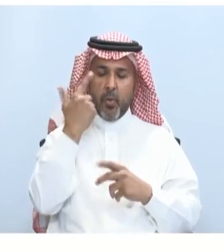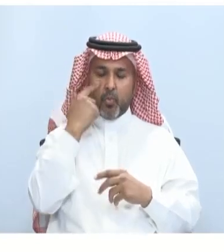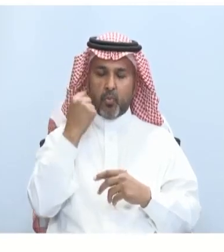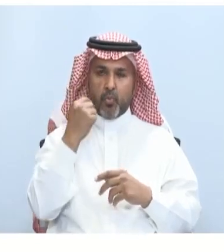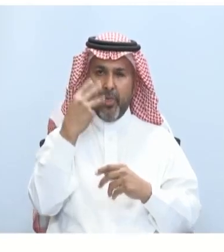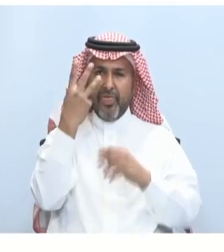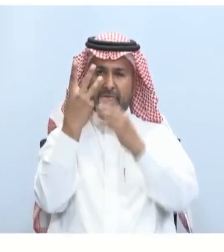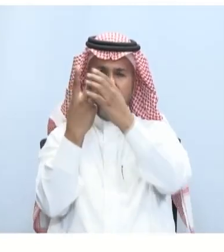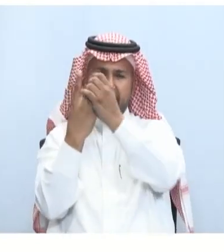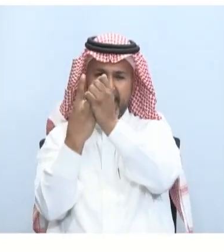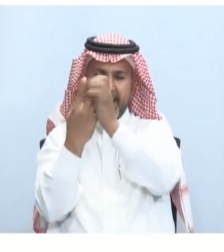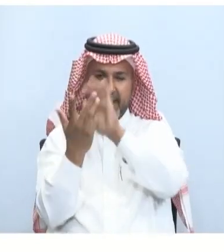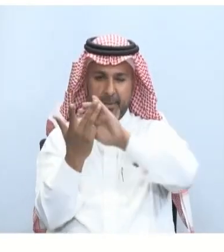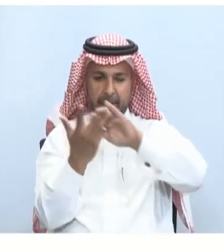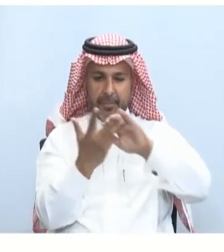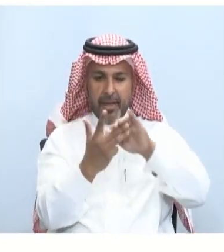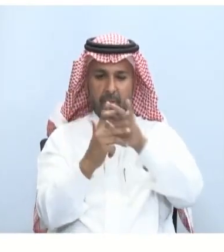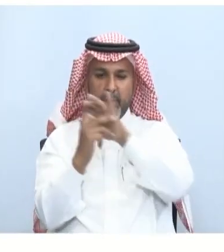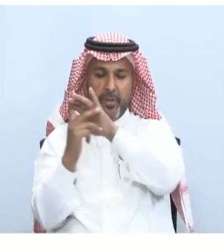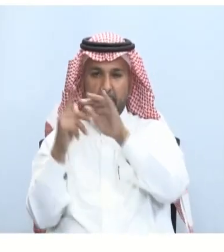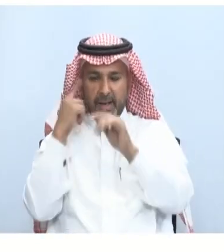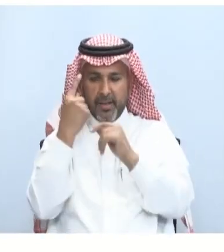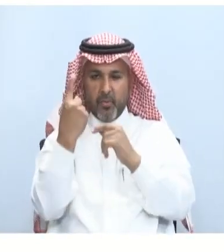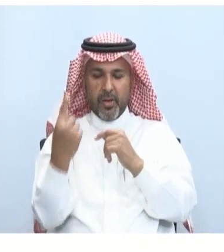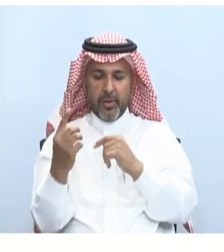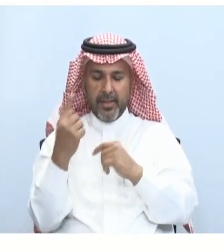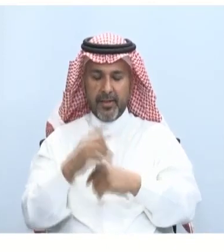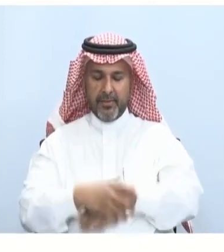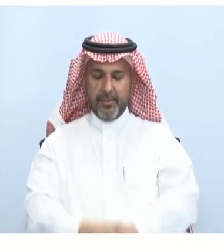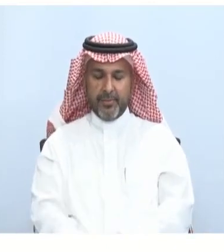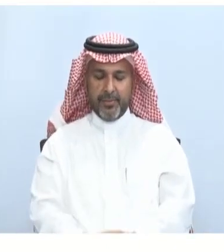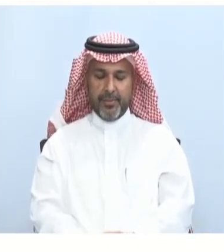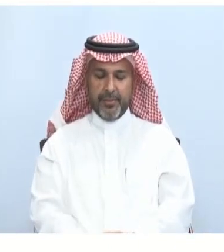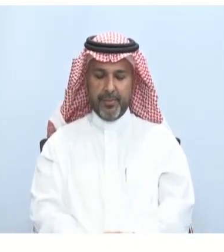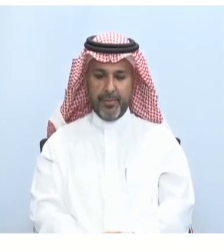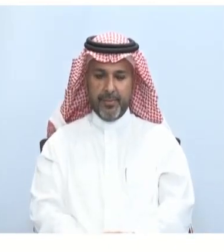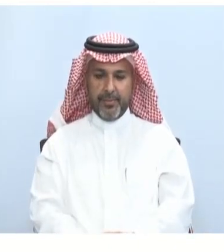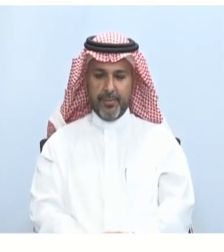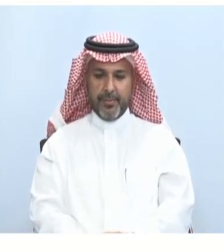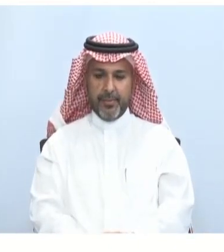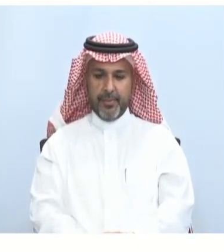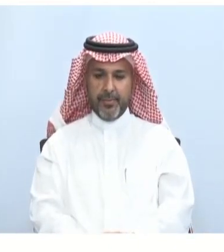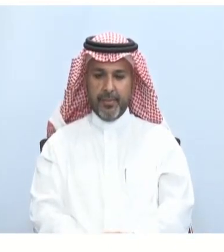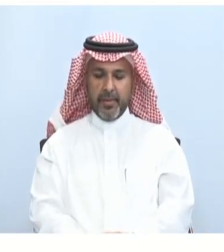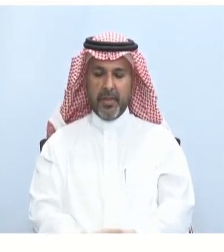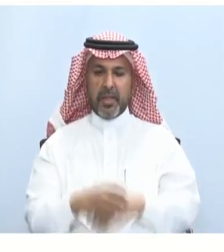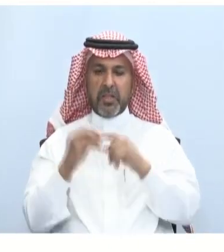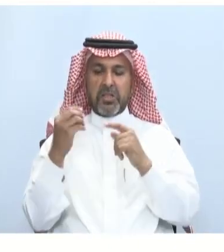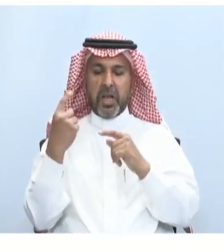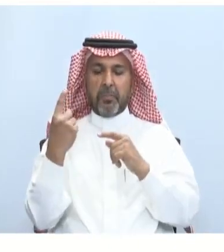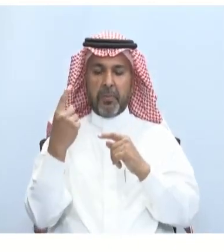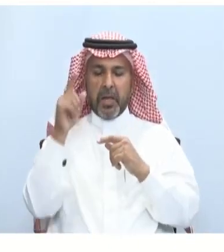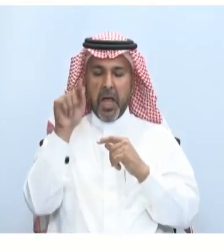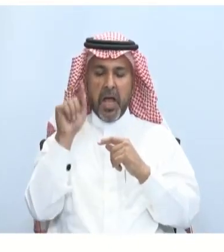في اي اللي هي جذر سالب واحد او i تربيع اللي هي سالب واحد في اي اللي هي سالب اي